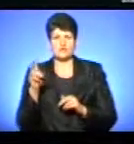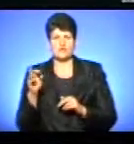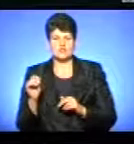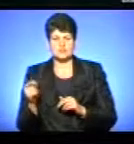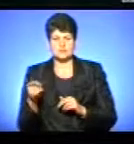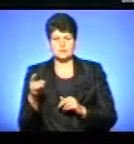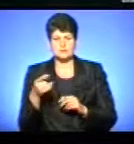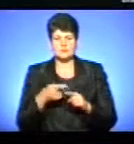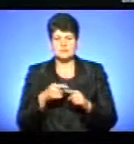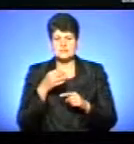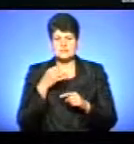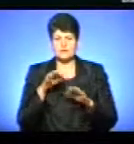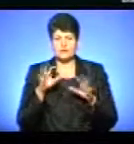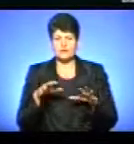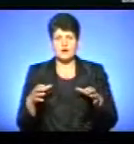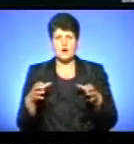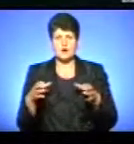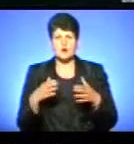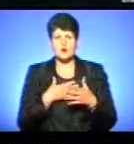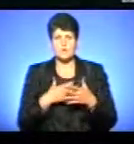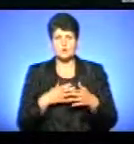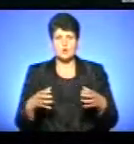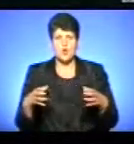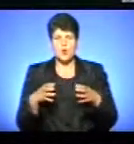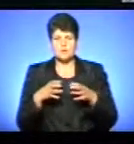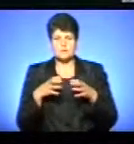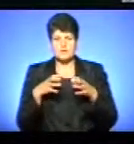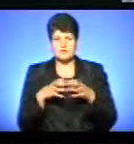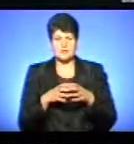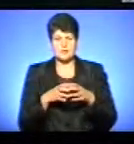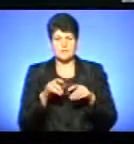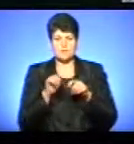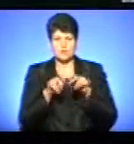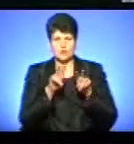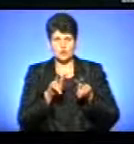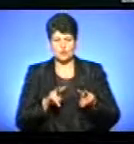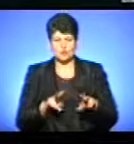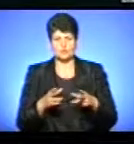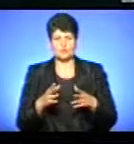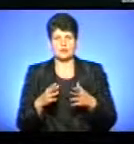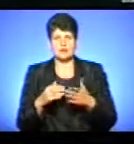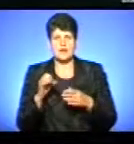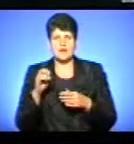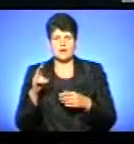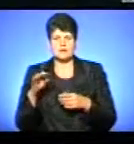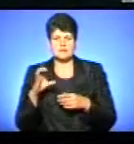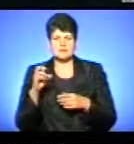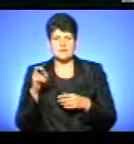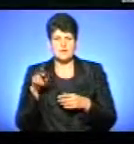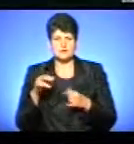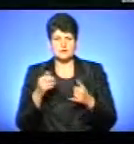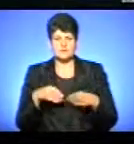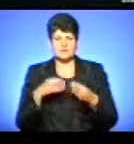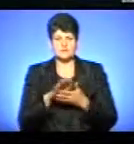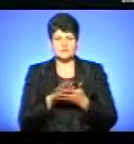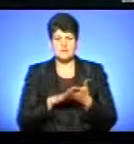новинам сьогодні повідомив голова громадського об'єднання протидії корупції та моніторингу екології «Скеля» Андрій Об'єщик. Сьогодні він подав заяву до